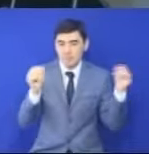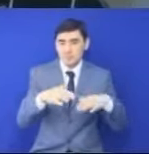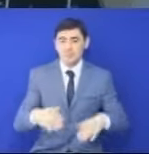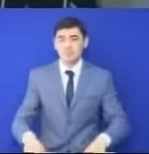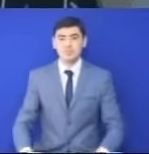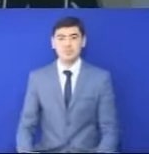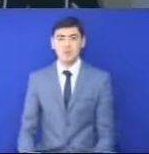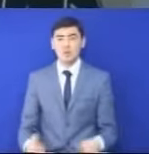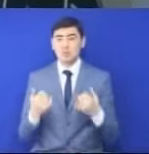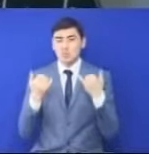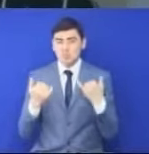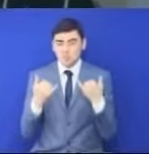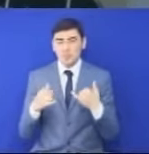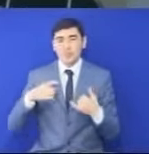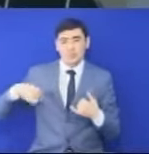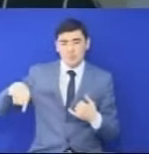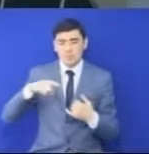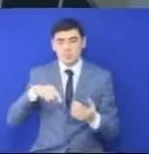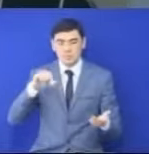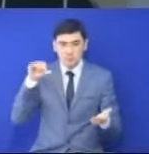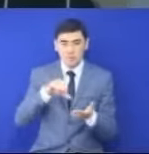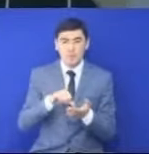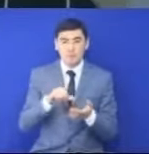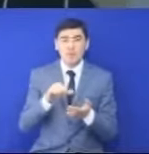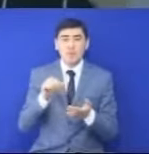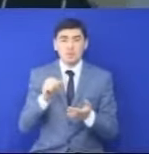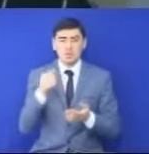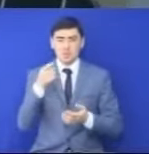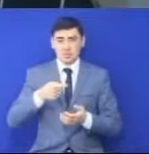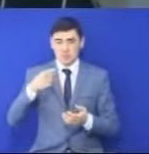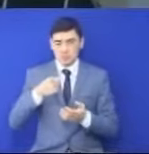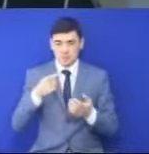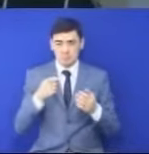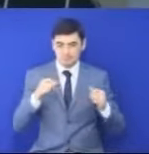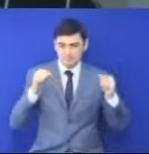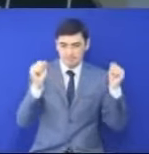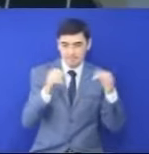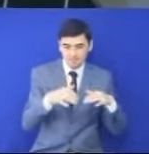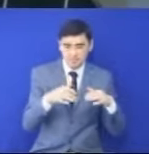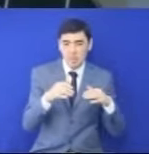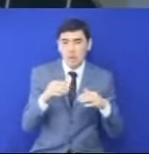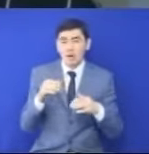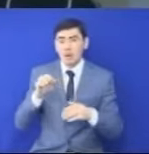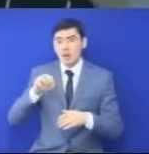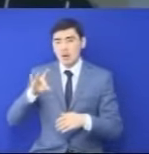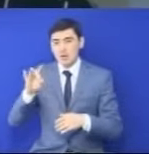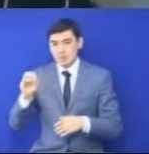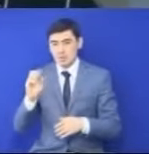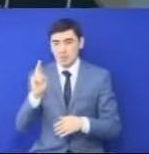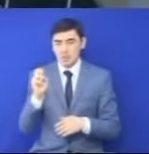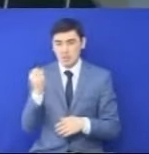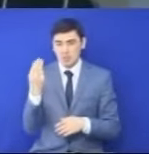сегодня присутствовали на первом педагогическом часе, посвященном выдающейся личности нашего